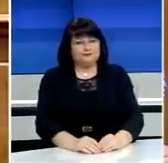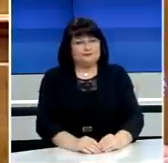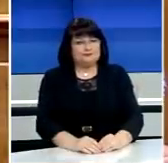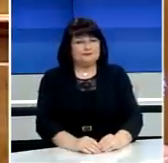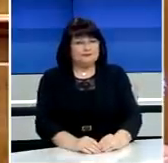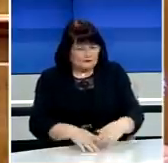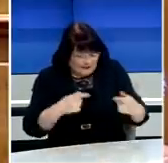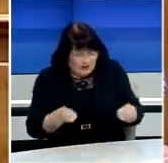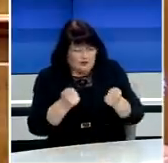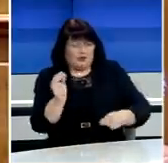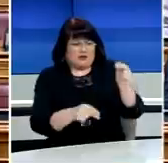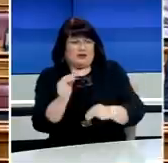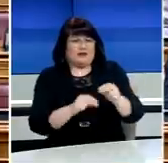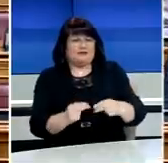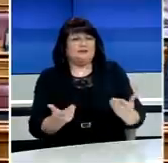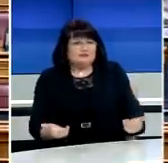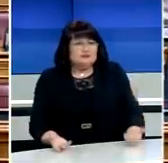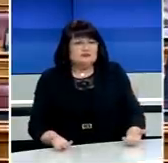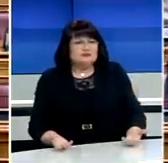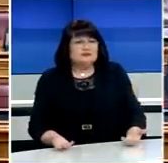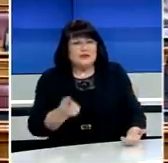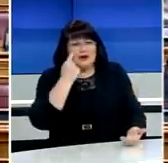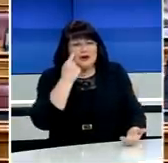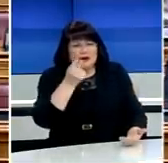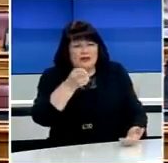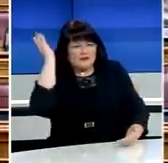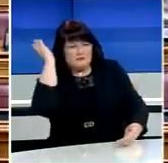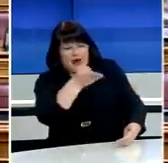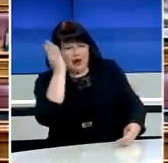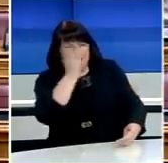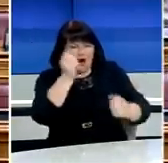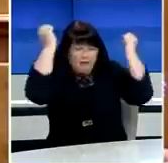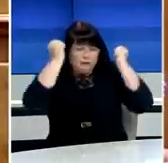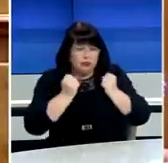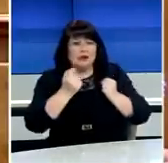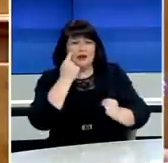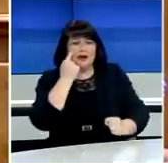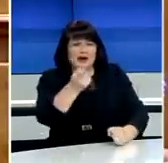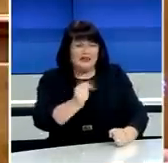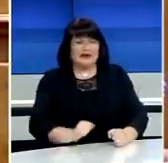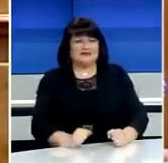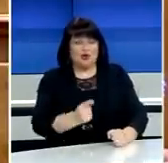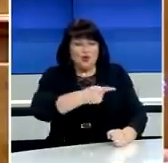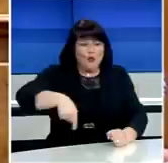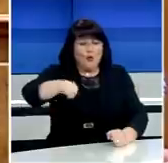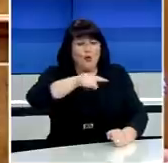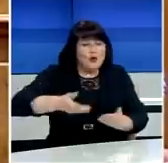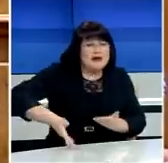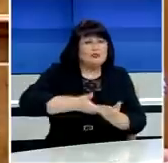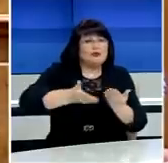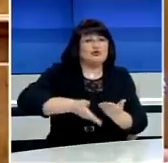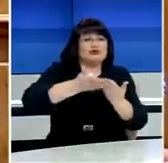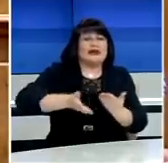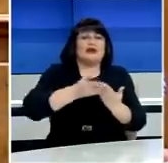Πηγαίνετε. Πηγαίνετε. Πηγαίνετε να δείτε τι έχετε να πάθετε. Να δείτε τι έχετε να πάθετε όλοι αυτοί οι οποίοι σας υποστηρίζουν